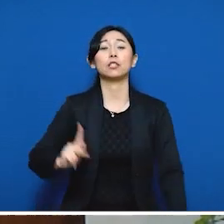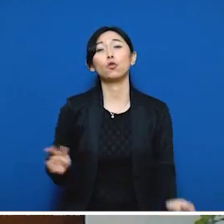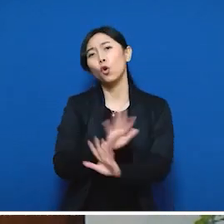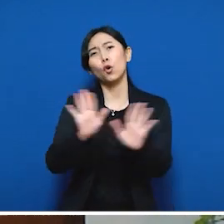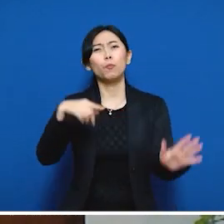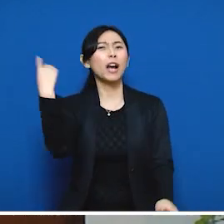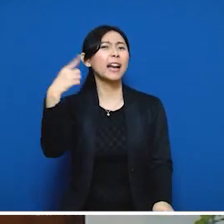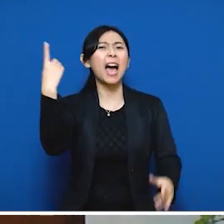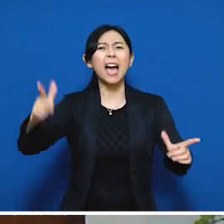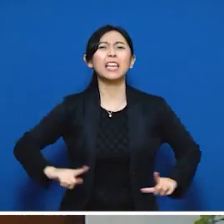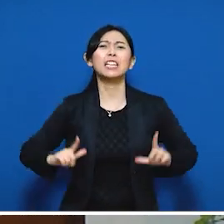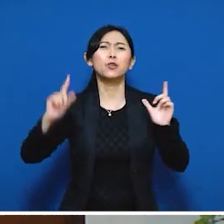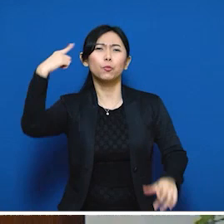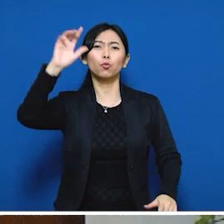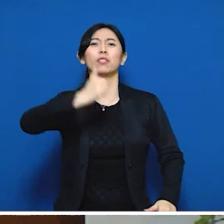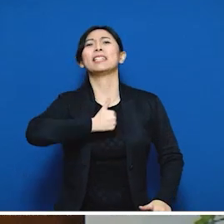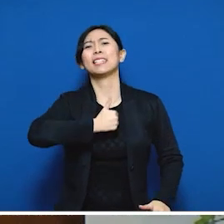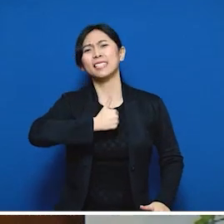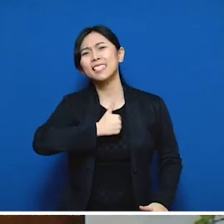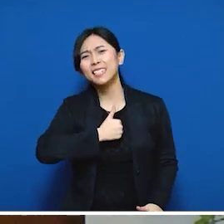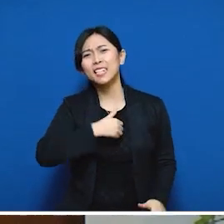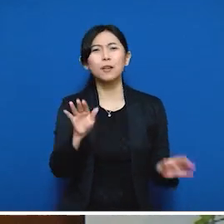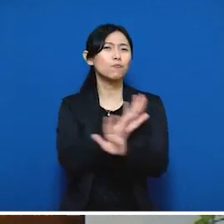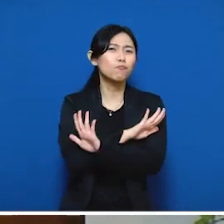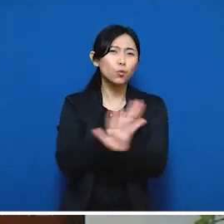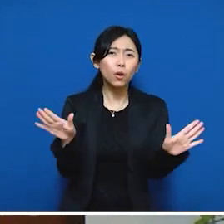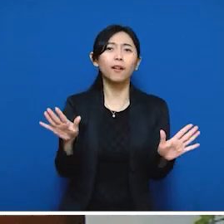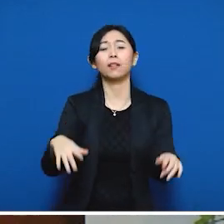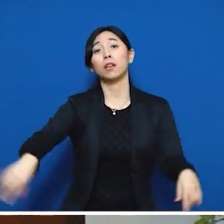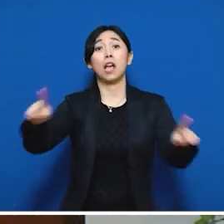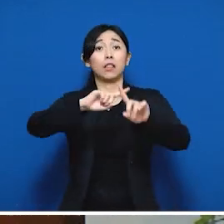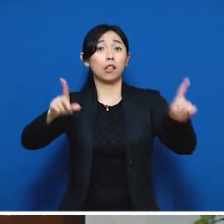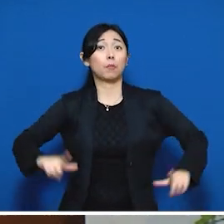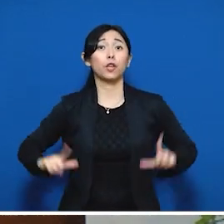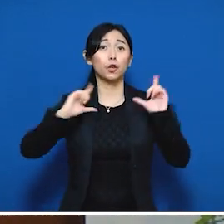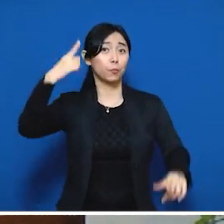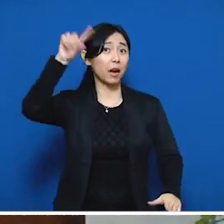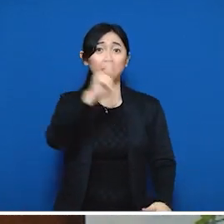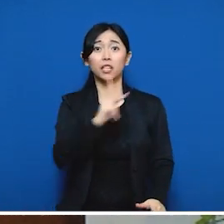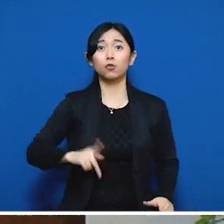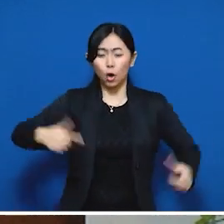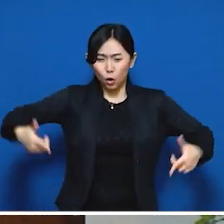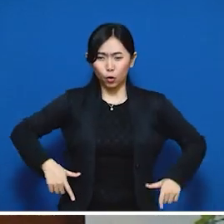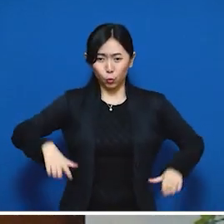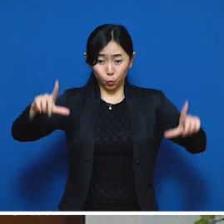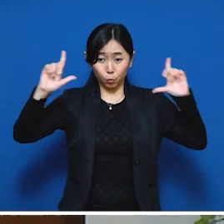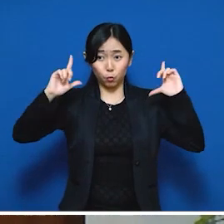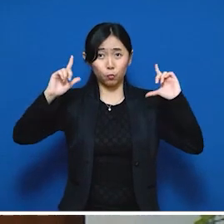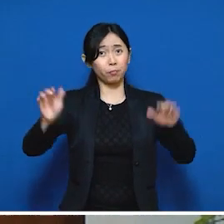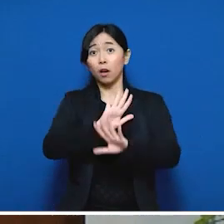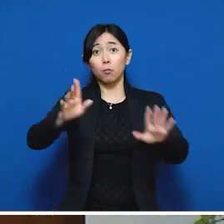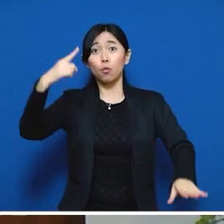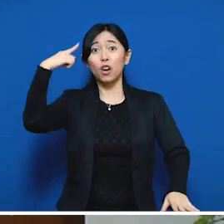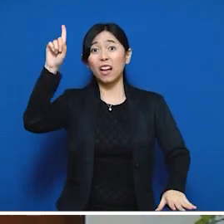bukan lagi hidup bagi diri sendiri, tetapi hidup bagi Kristus. Tubuh bukan untuk